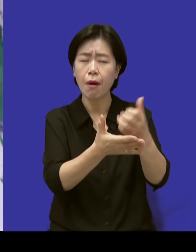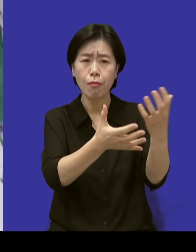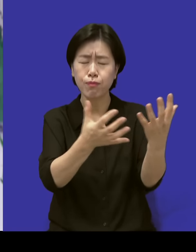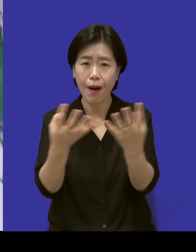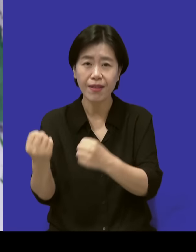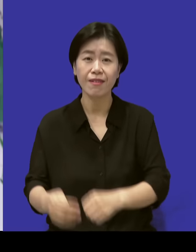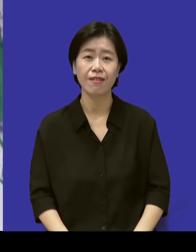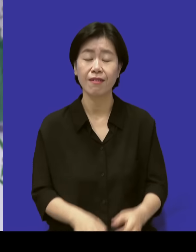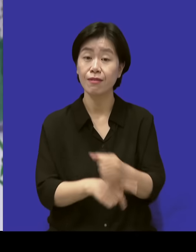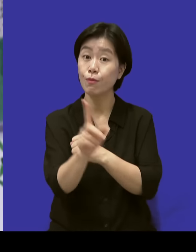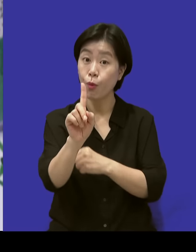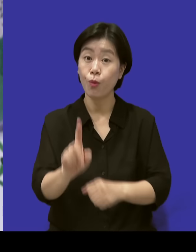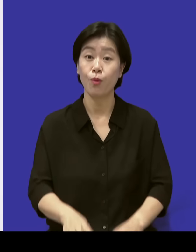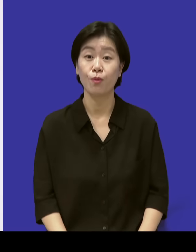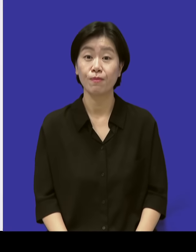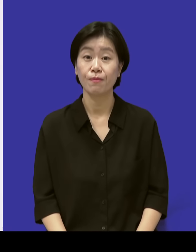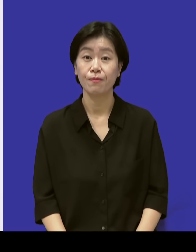뭘까요?